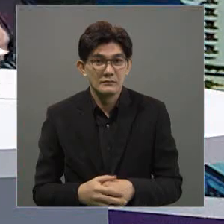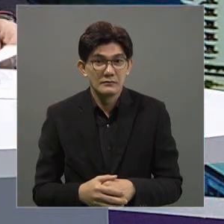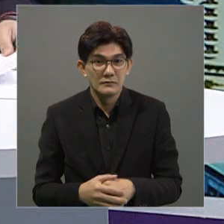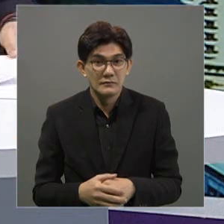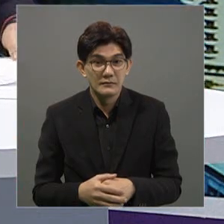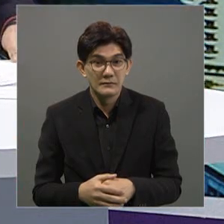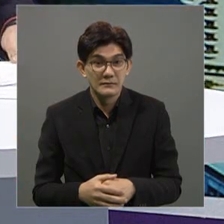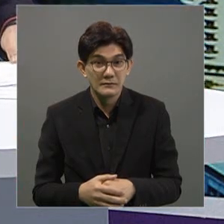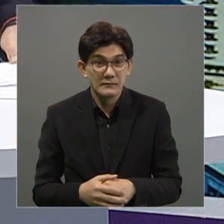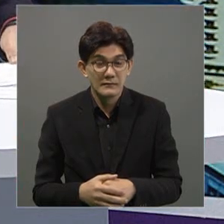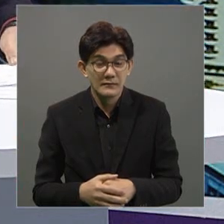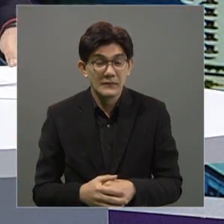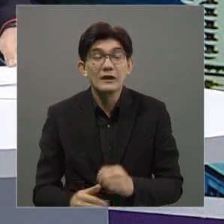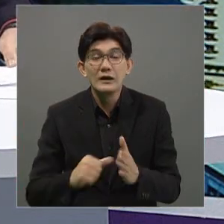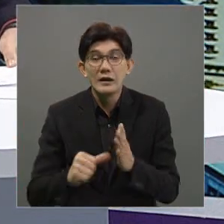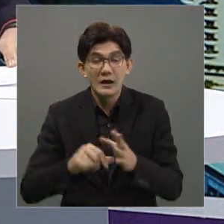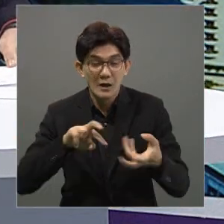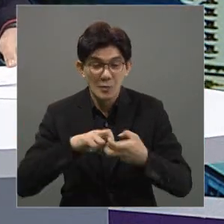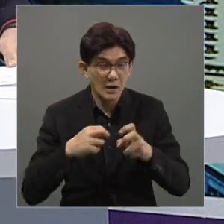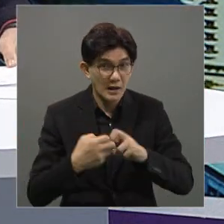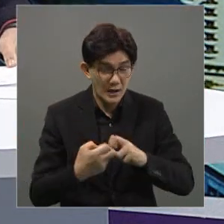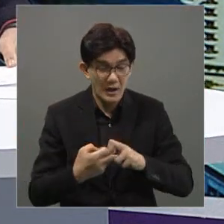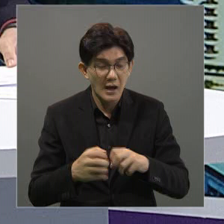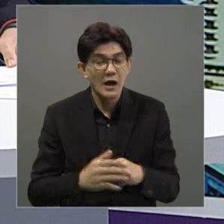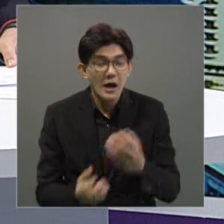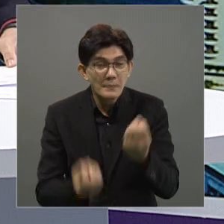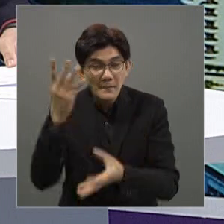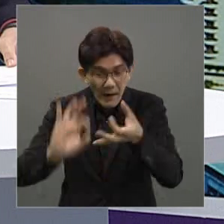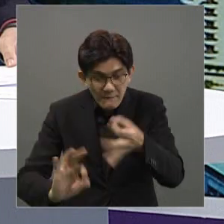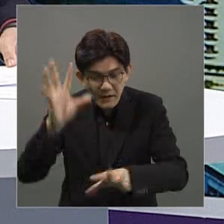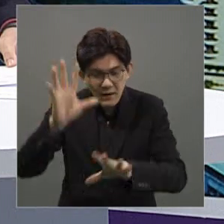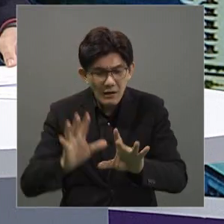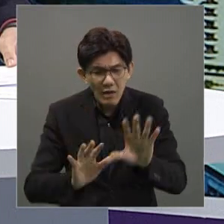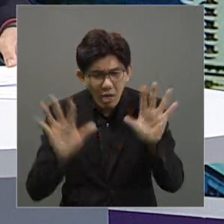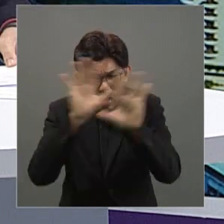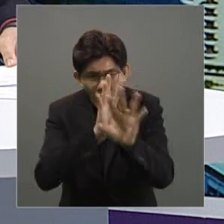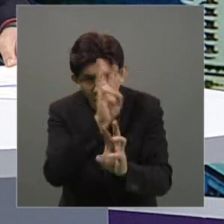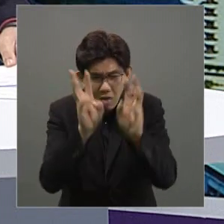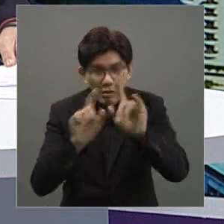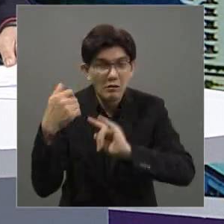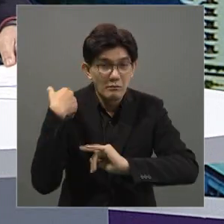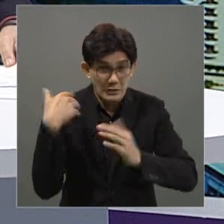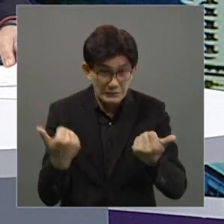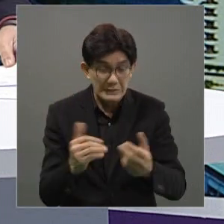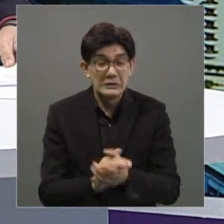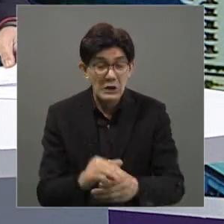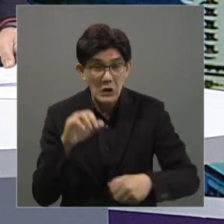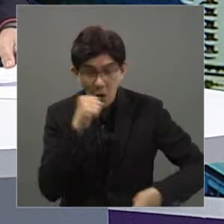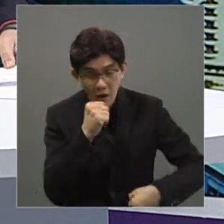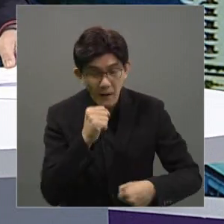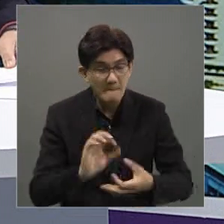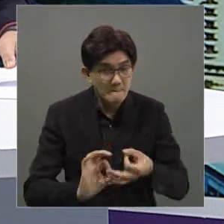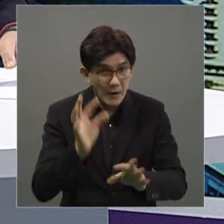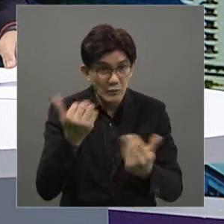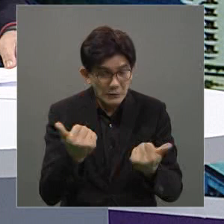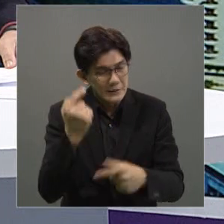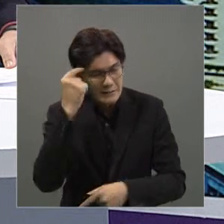ที่บอกค่ะคุณผู้ชมเรื่องของการแก้ไขปัญหานะไฟป่าเอยปัญหาหมอกควันฝุ่นละอองอย่างฝุ่นละอองจากการเผาอ้อยอะไรแบบนี้บางที